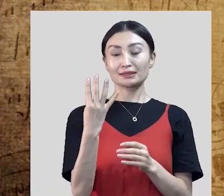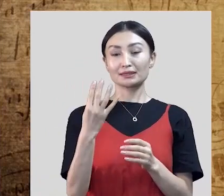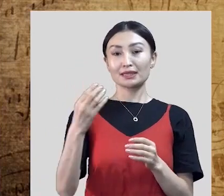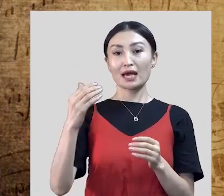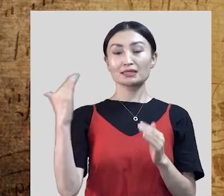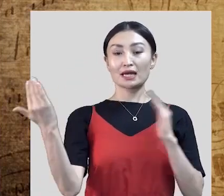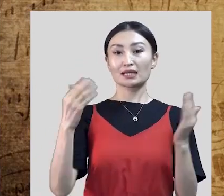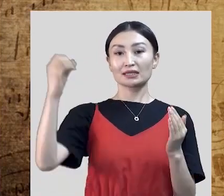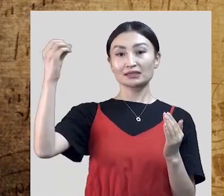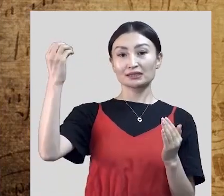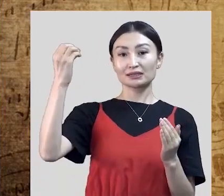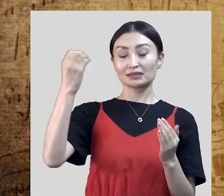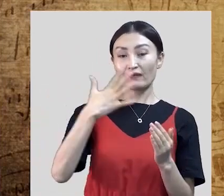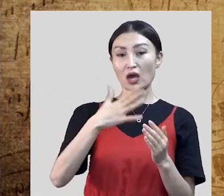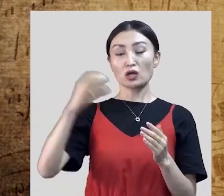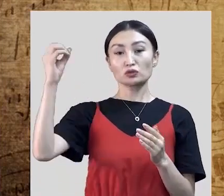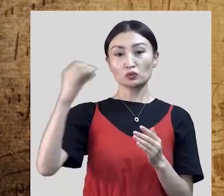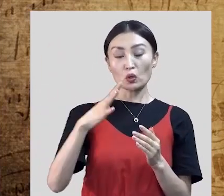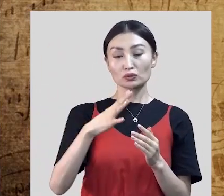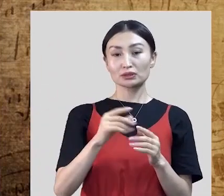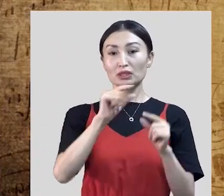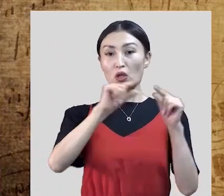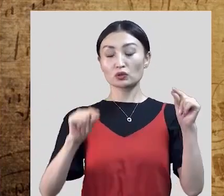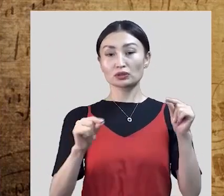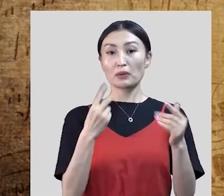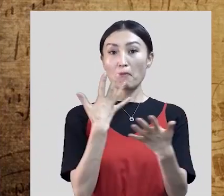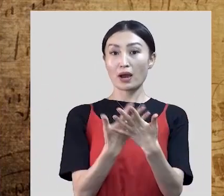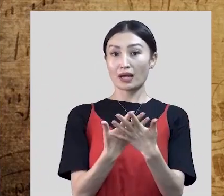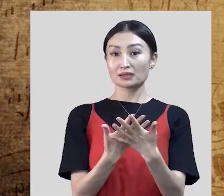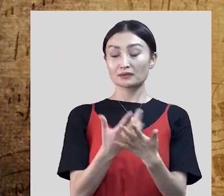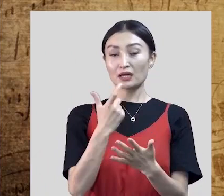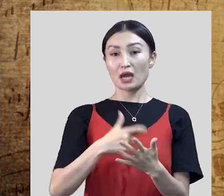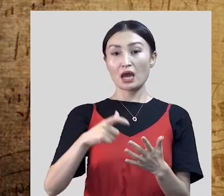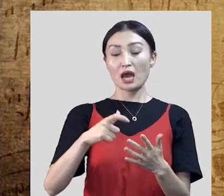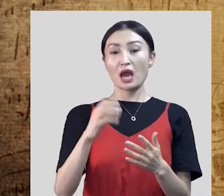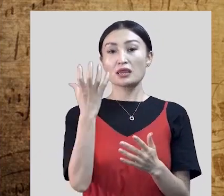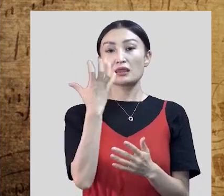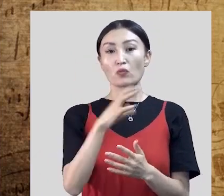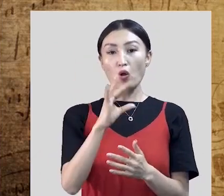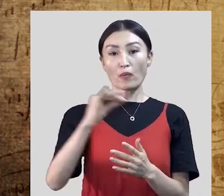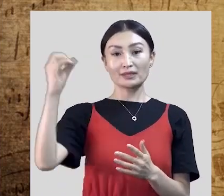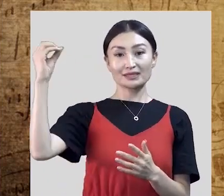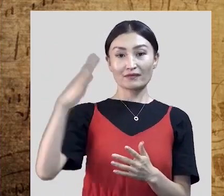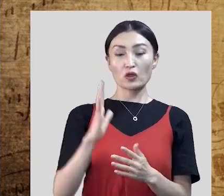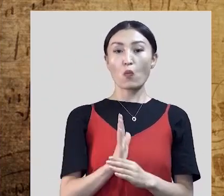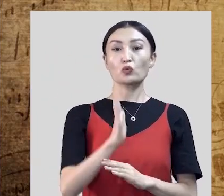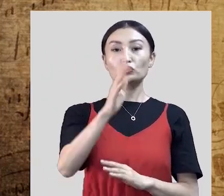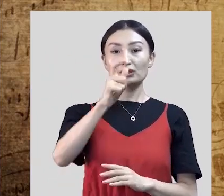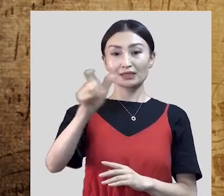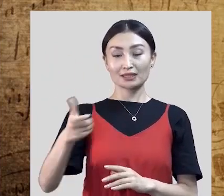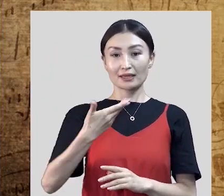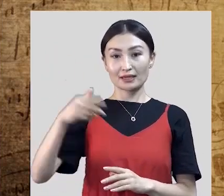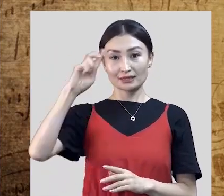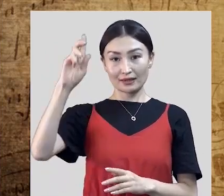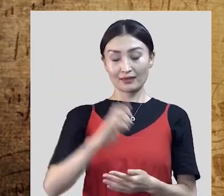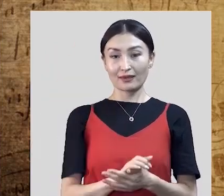света. Солнце и золотистые лучи, изображенные на флаге, олицетворяют собой озаренное теплом и светом будущее граждан нашей